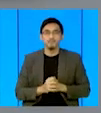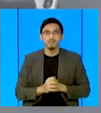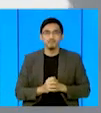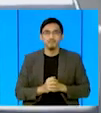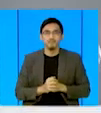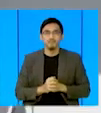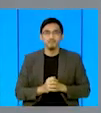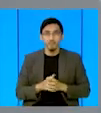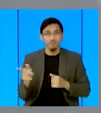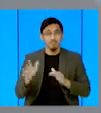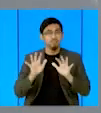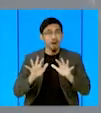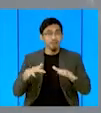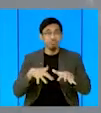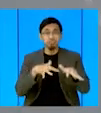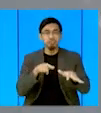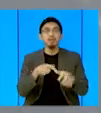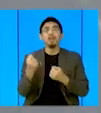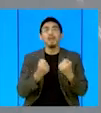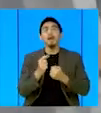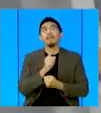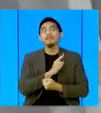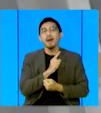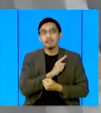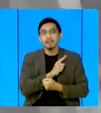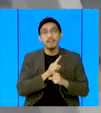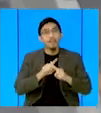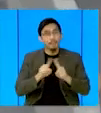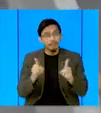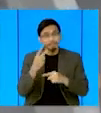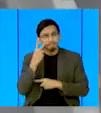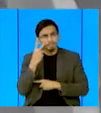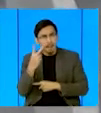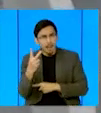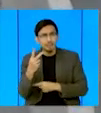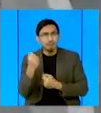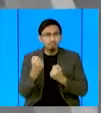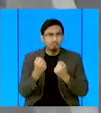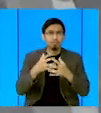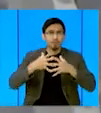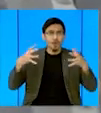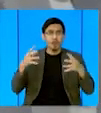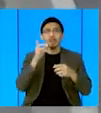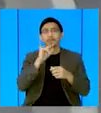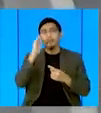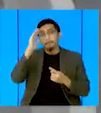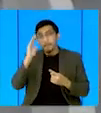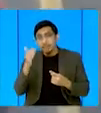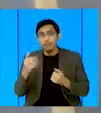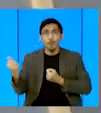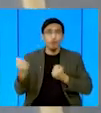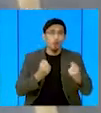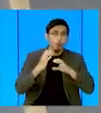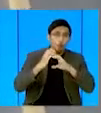Pemirsa, kendaraan yang melintas didominasi oleh kendaraan pribadi. Namun banyak kendaraan besar